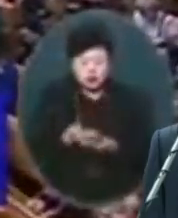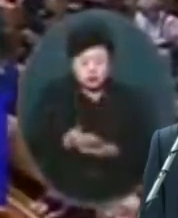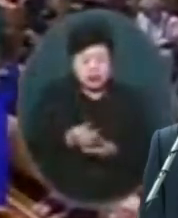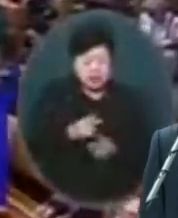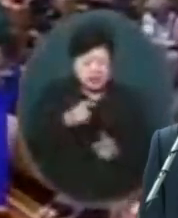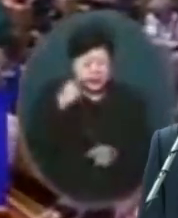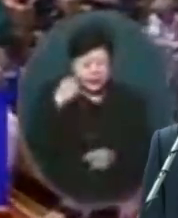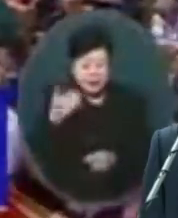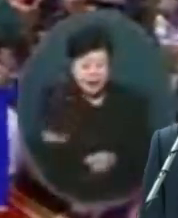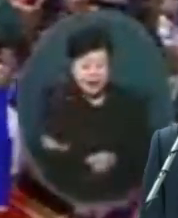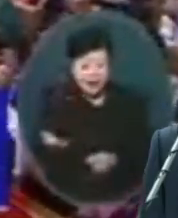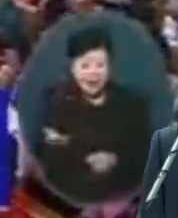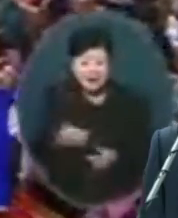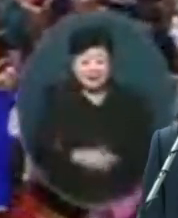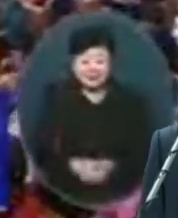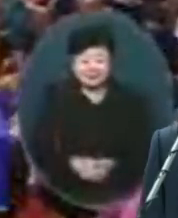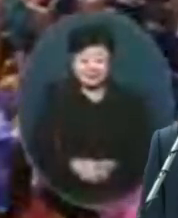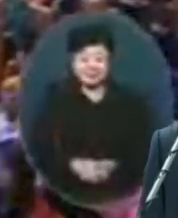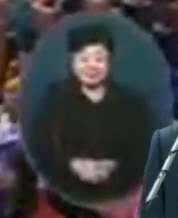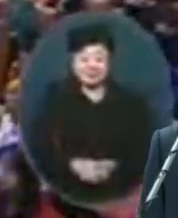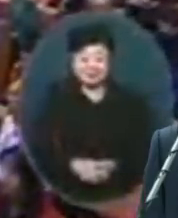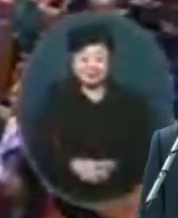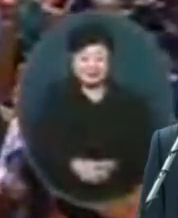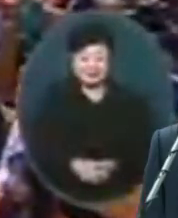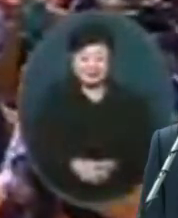우리에게 주시지 아니하시겠느냐.